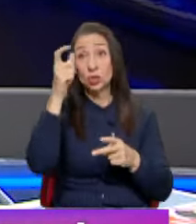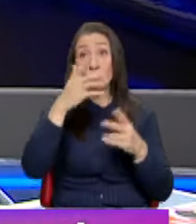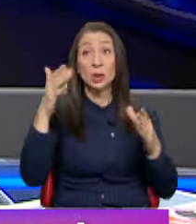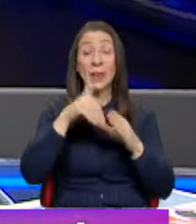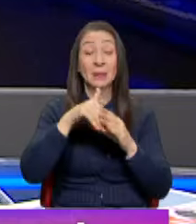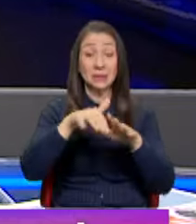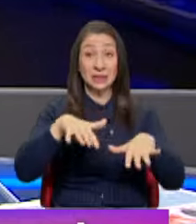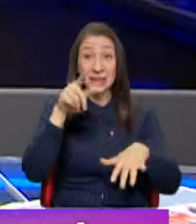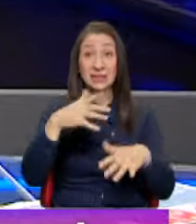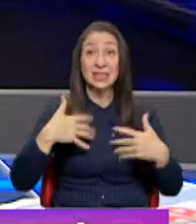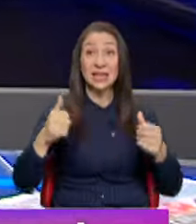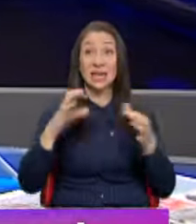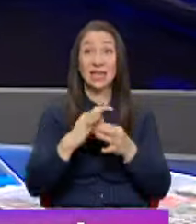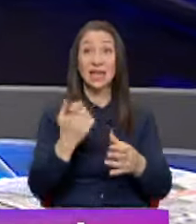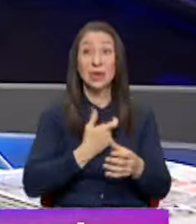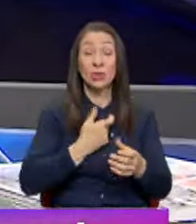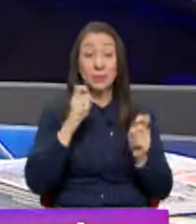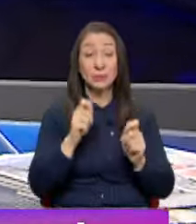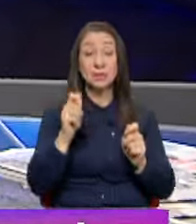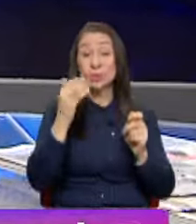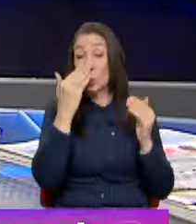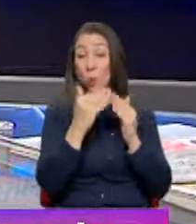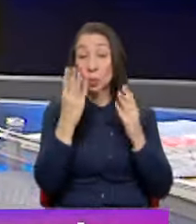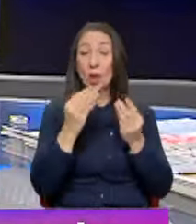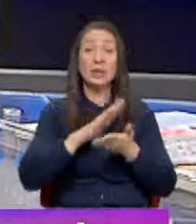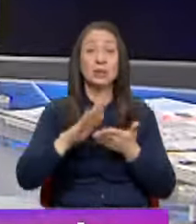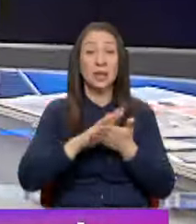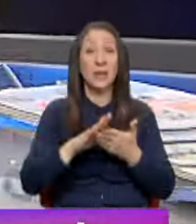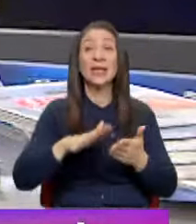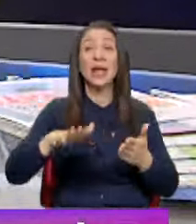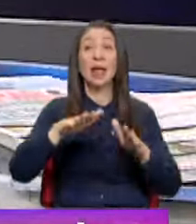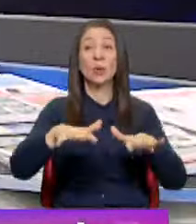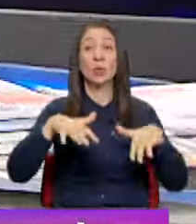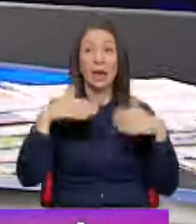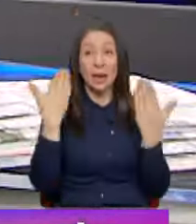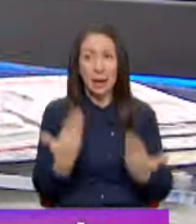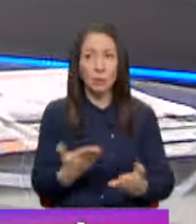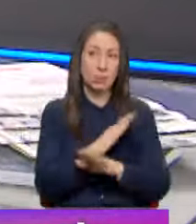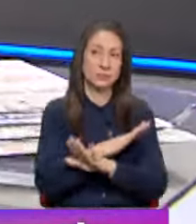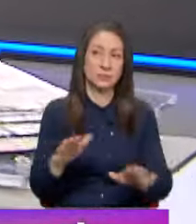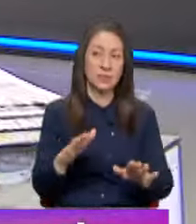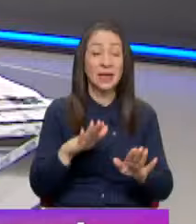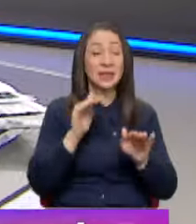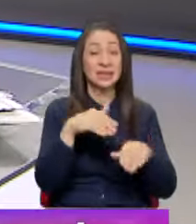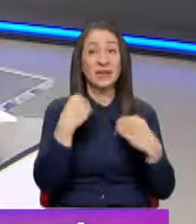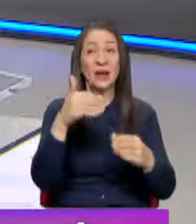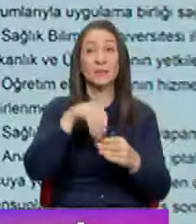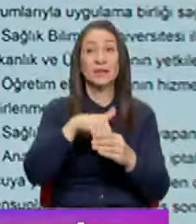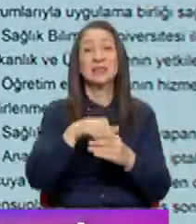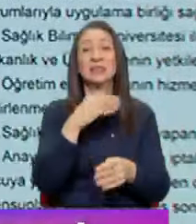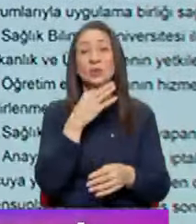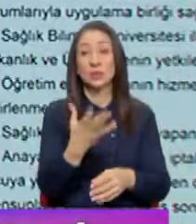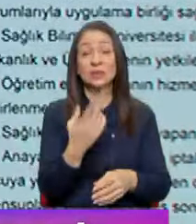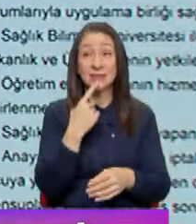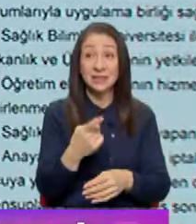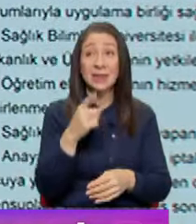Büyük Millet Meclisi'nde sağlıkla ilgili kanunlarda yapılması öngörülen düzenlemeler genel kurulda kabul edildi katkı veren milletvekillerine teşekkür ediyoruz